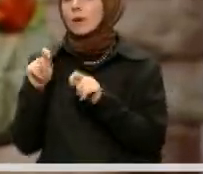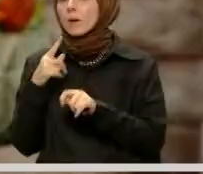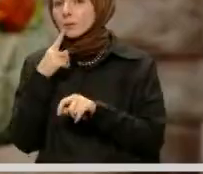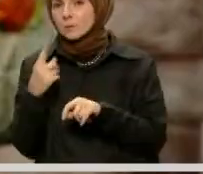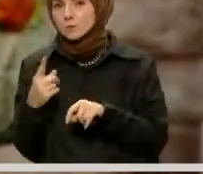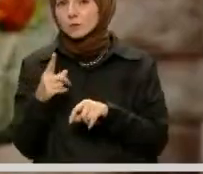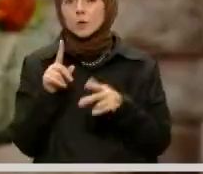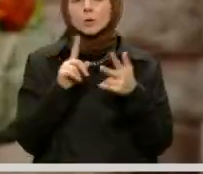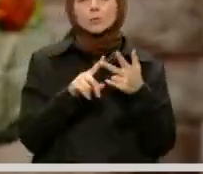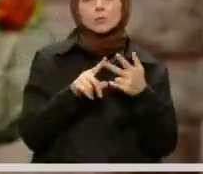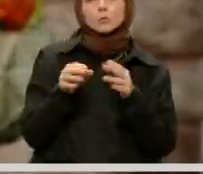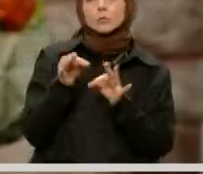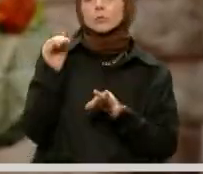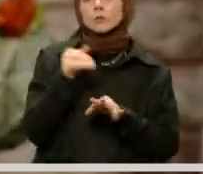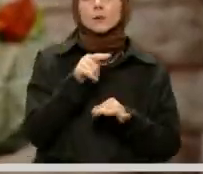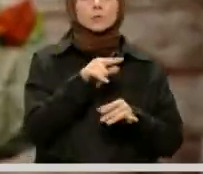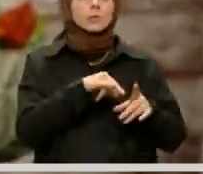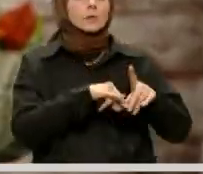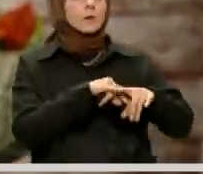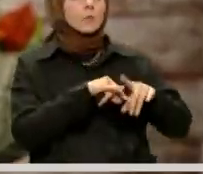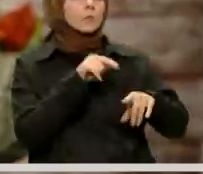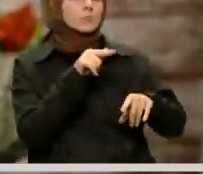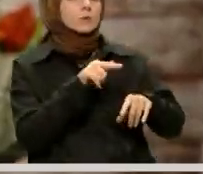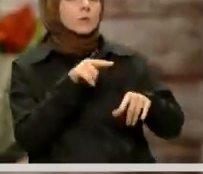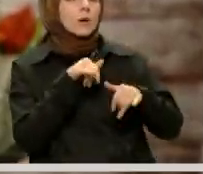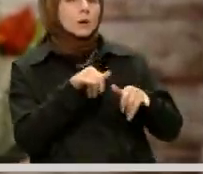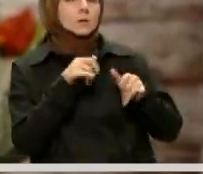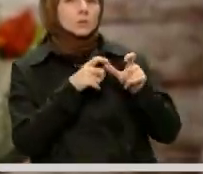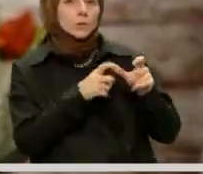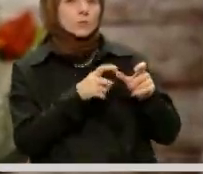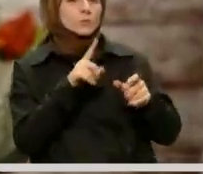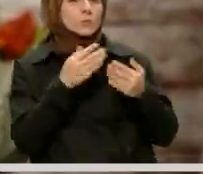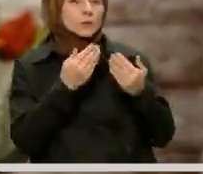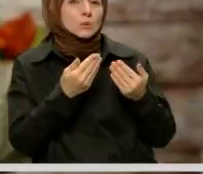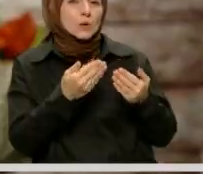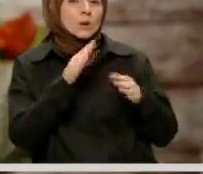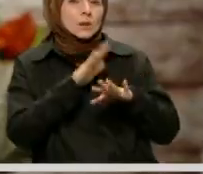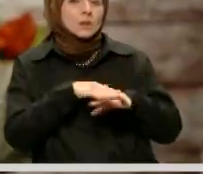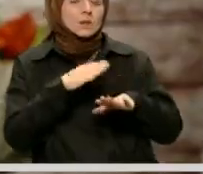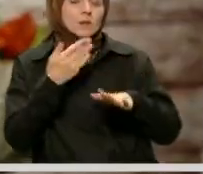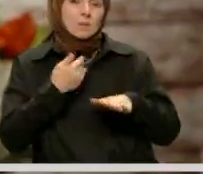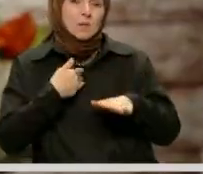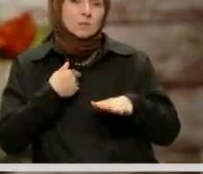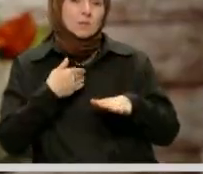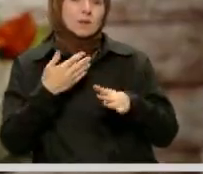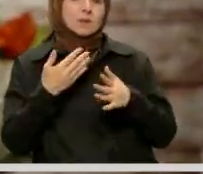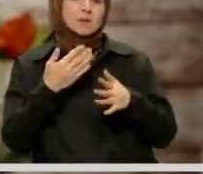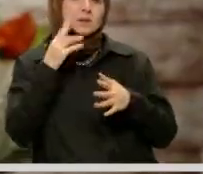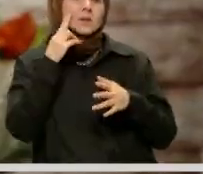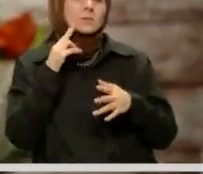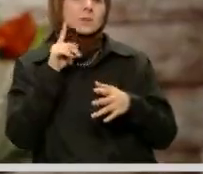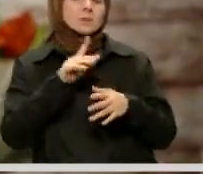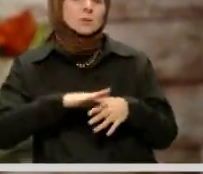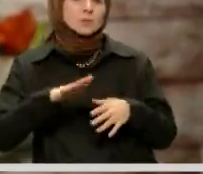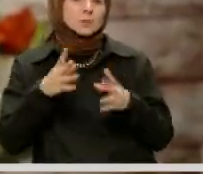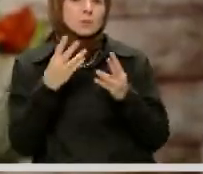kişi gelmiş, ey büyük imam, bir dua et de böyle salih bir evladım benim de olsun demiş. Ona da demiş, tövbe istiğfar